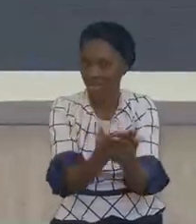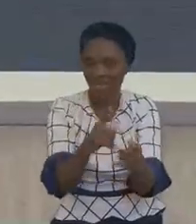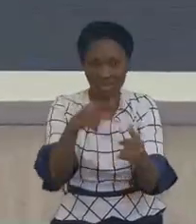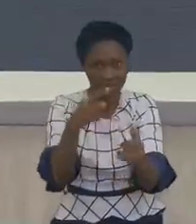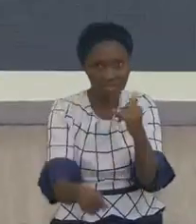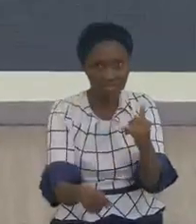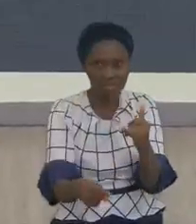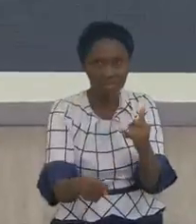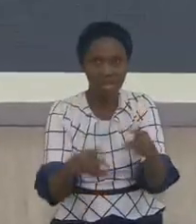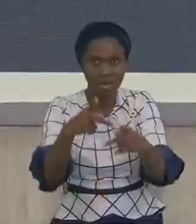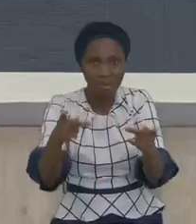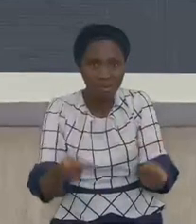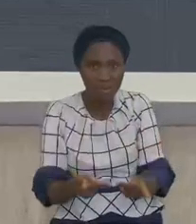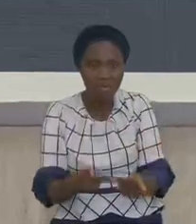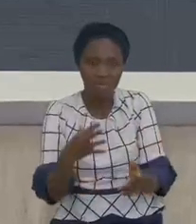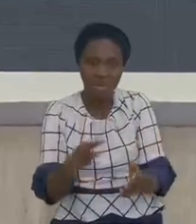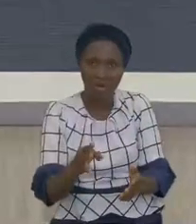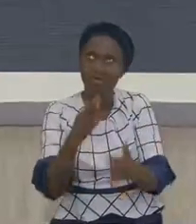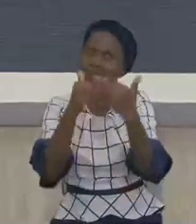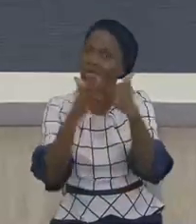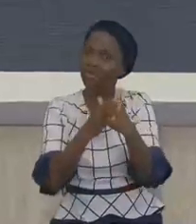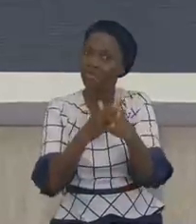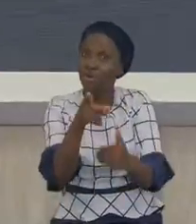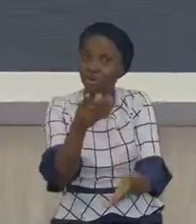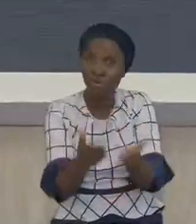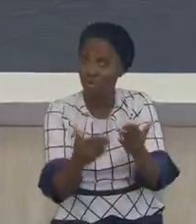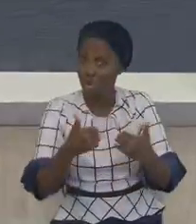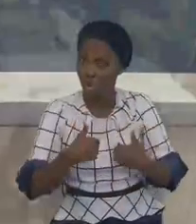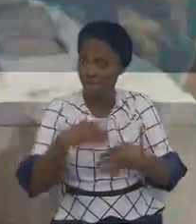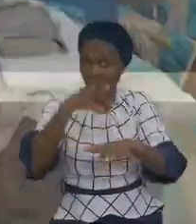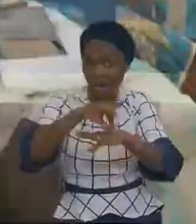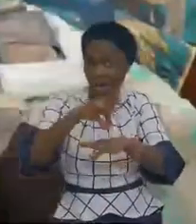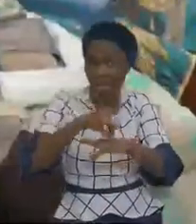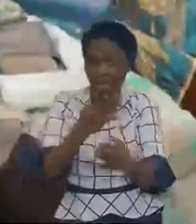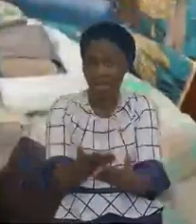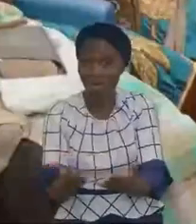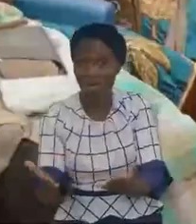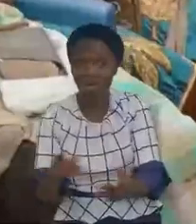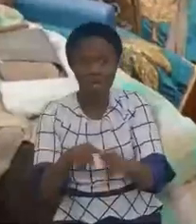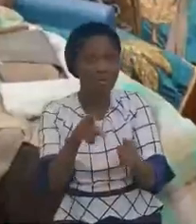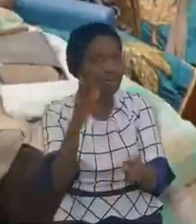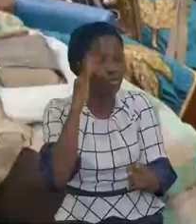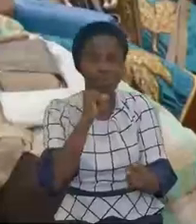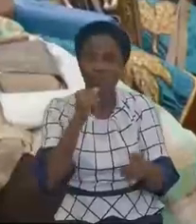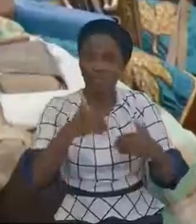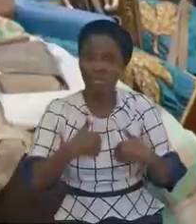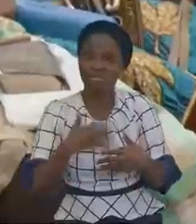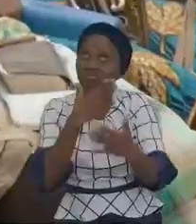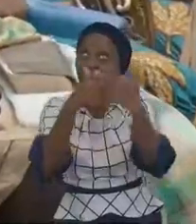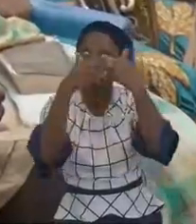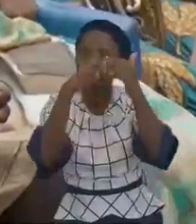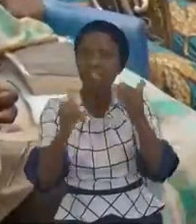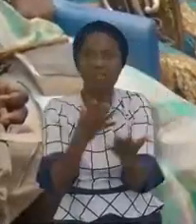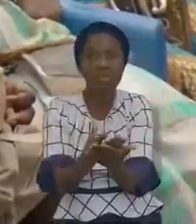Tu peux avoir les choses terrestres, mais tu n'auras pas les richesses célestes et la valeur